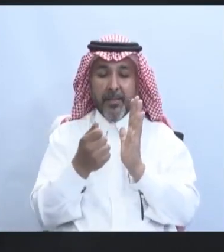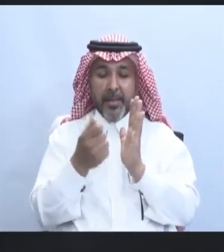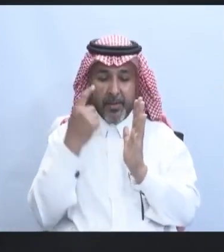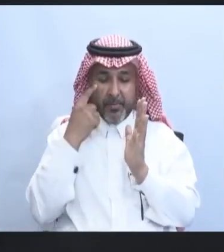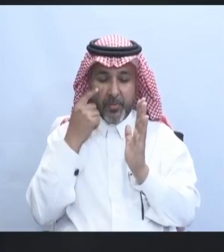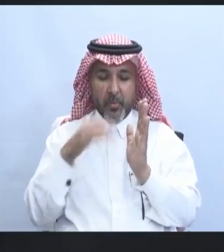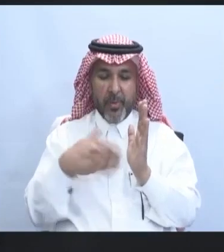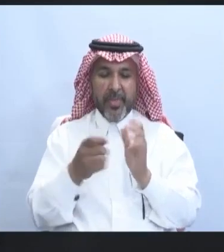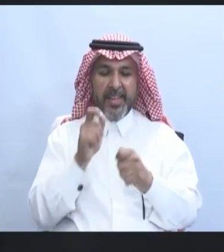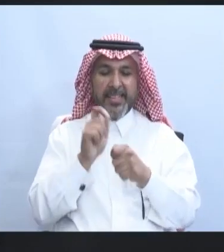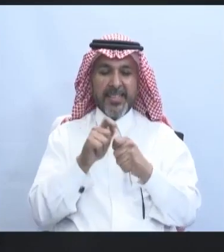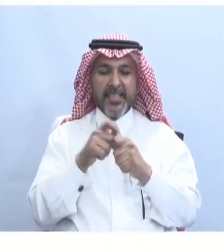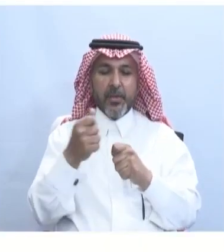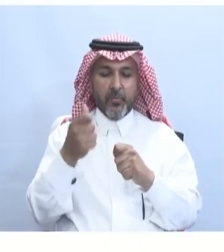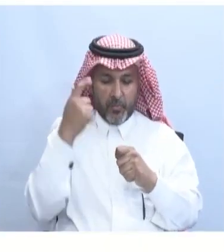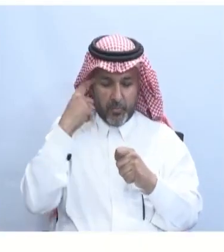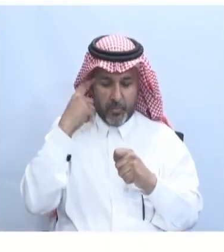لسك العمله